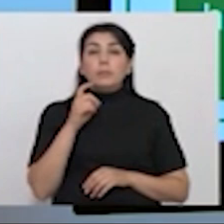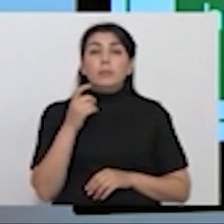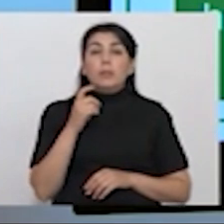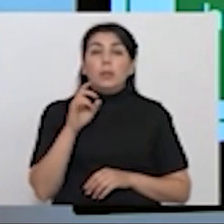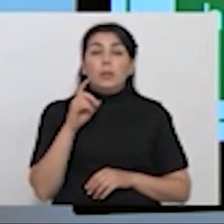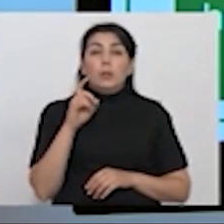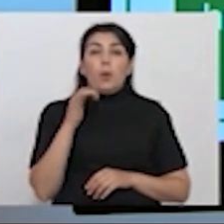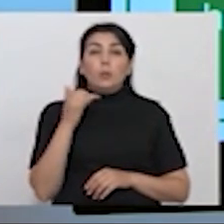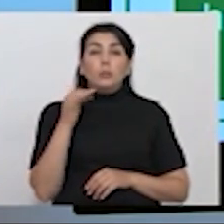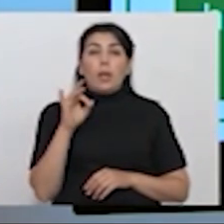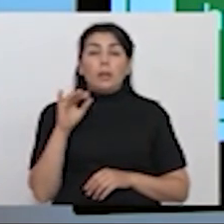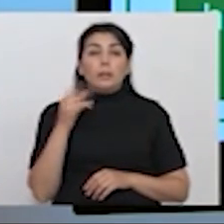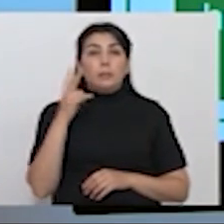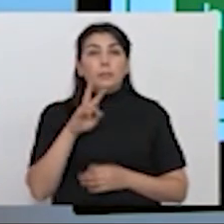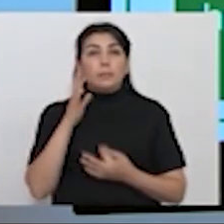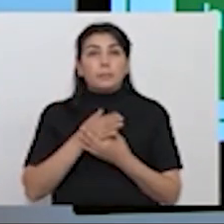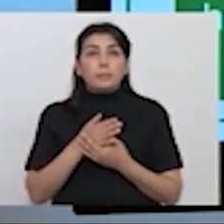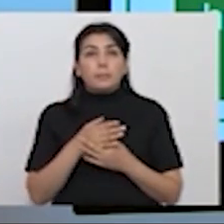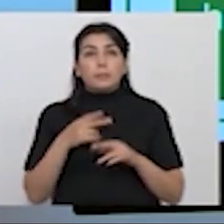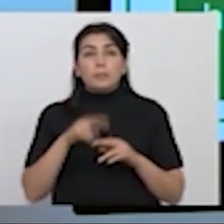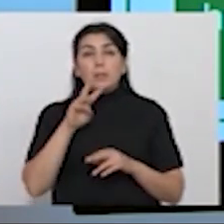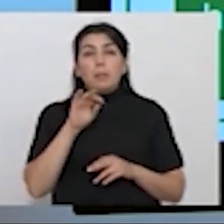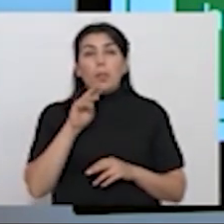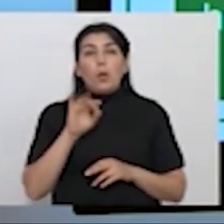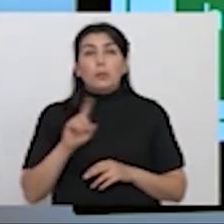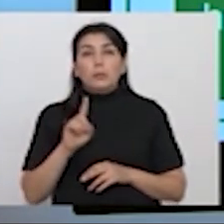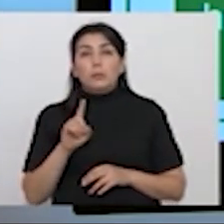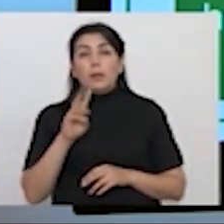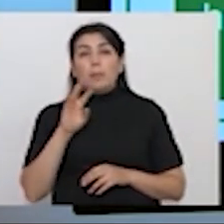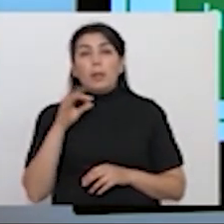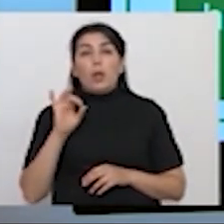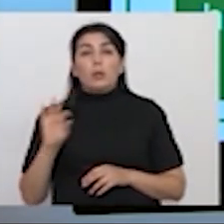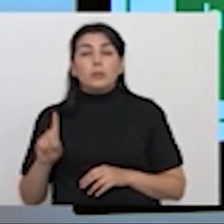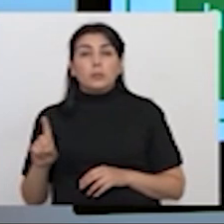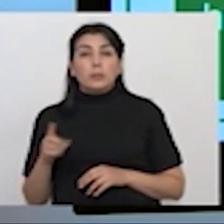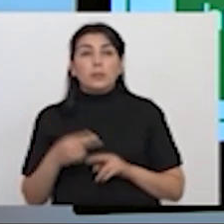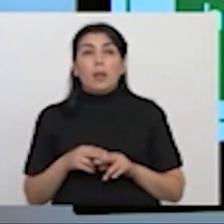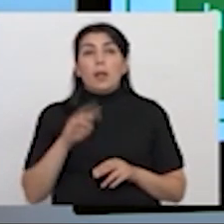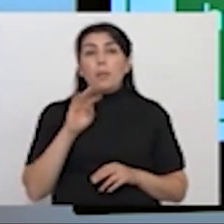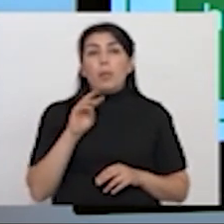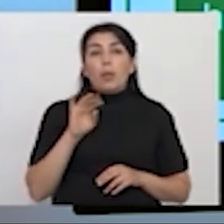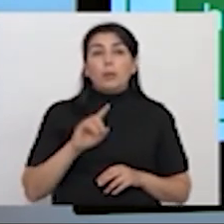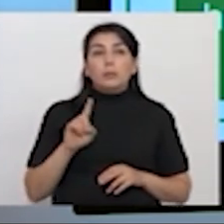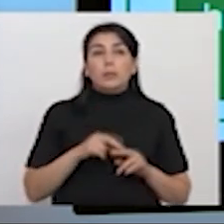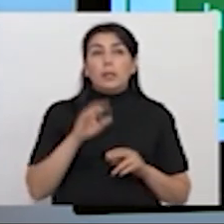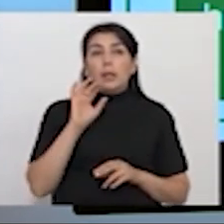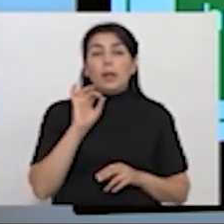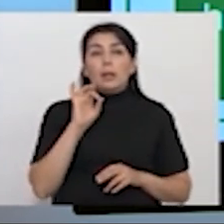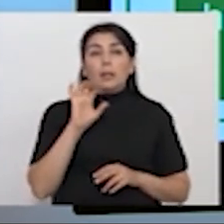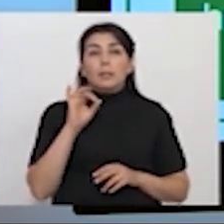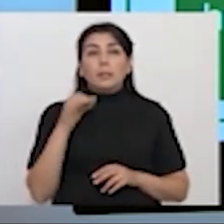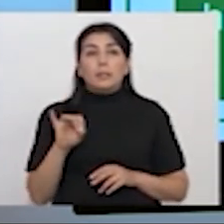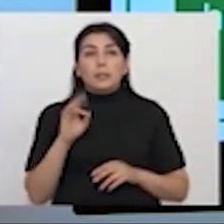Hujayraning bo'linishi ikki bosqichda boradi. Bu mitoz yoki meyoz. Mitozda irsiy material ikki